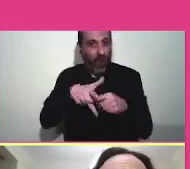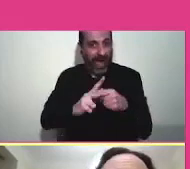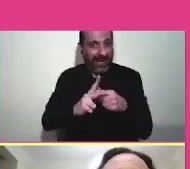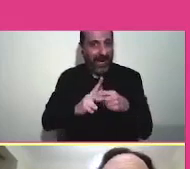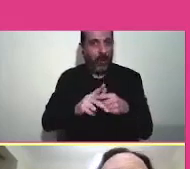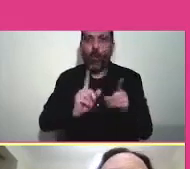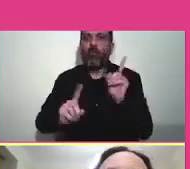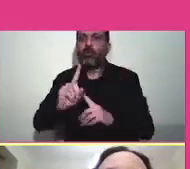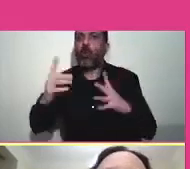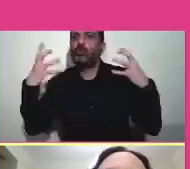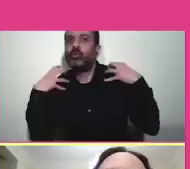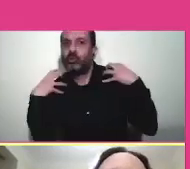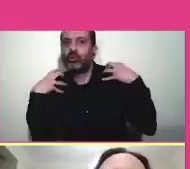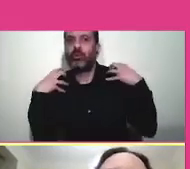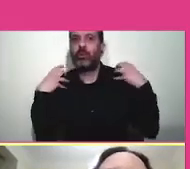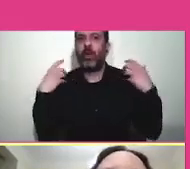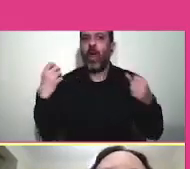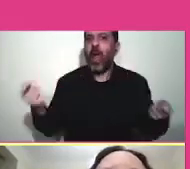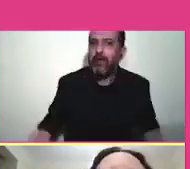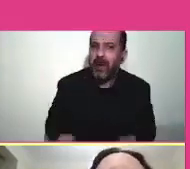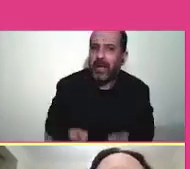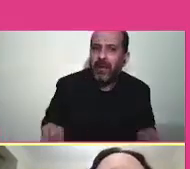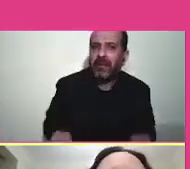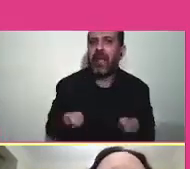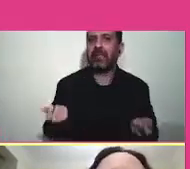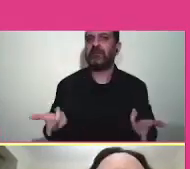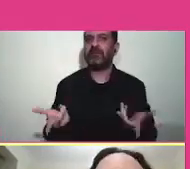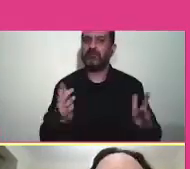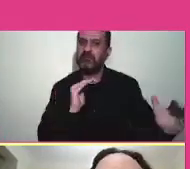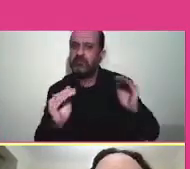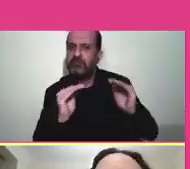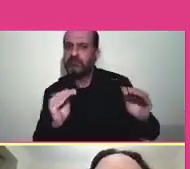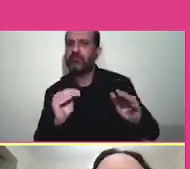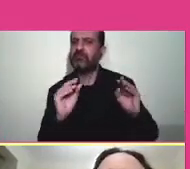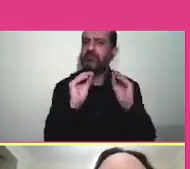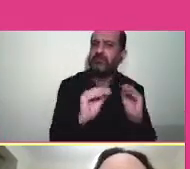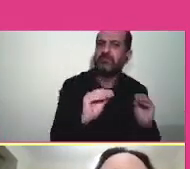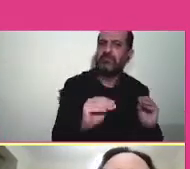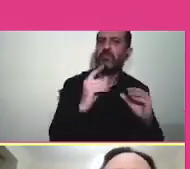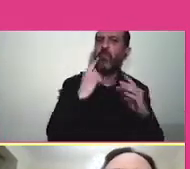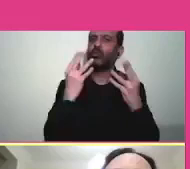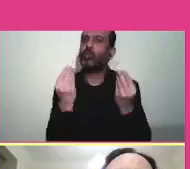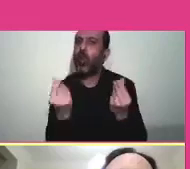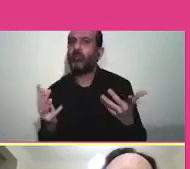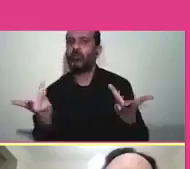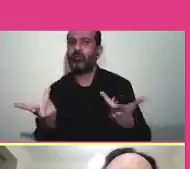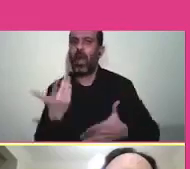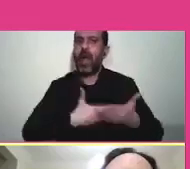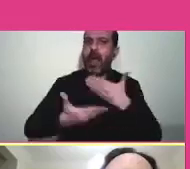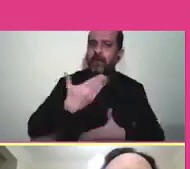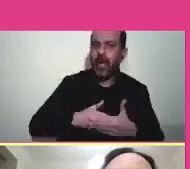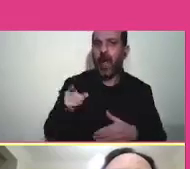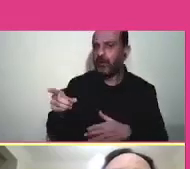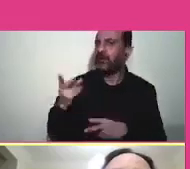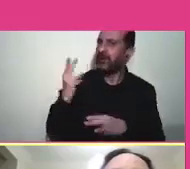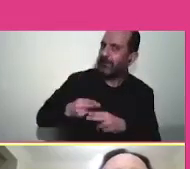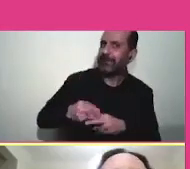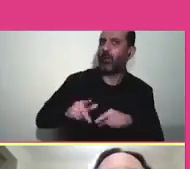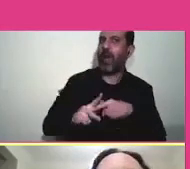και των φροντιστών που ασχολούνται με τους ανάπηρους ανθρώπους, με την κάθε ομάδα